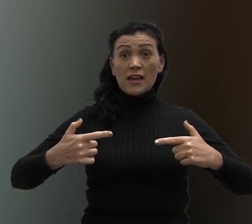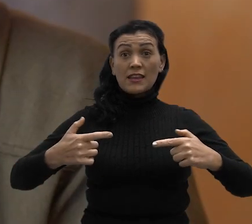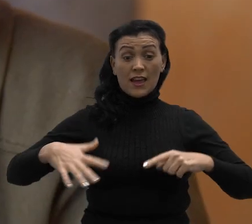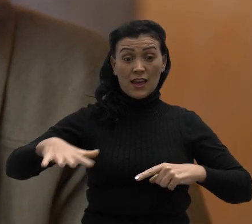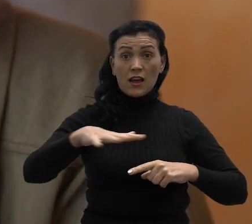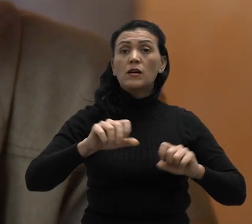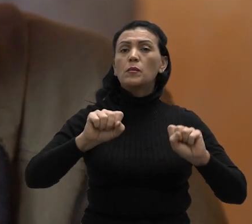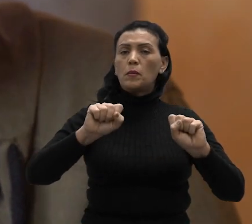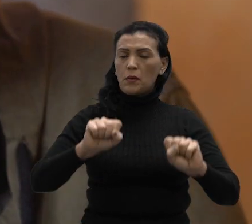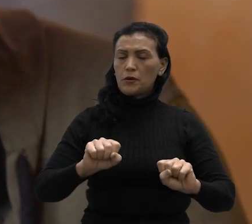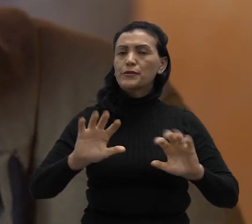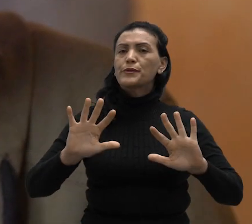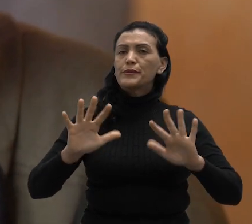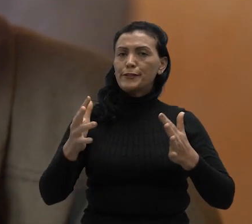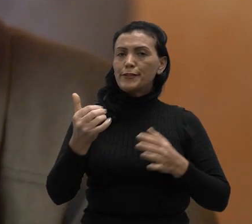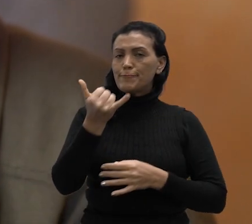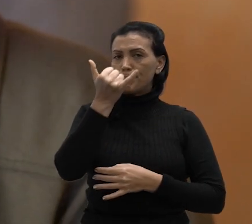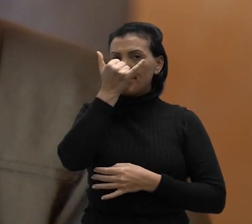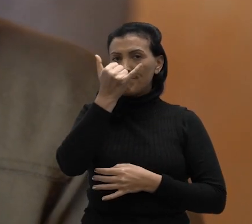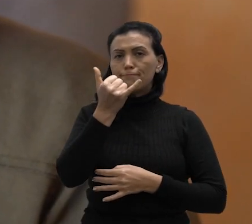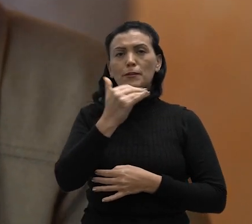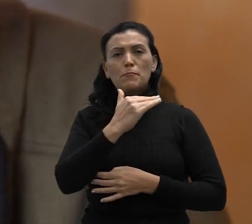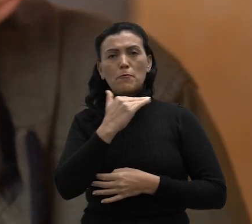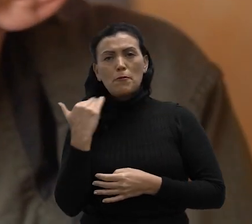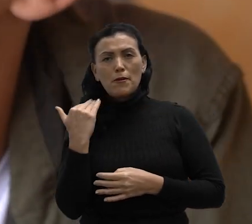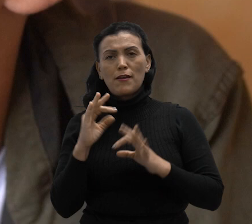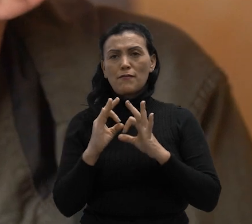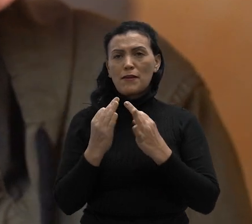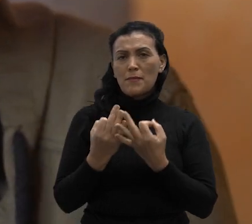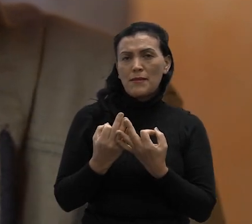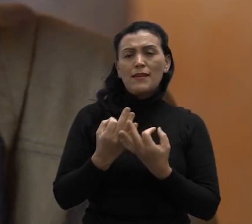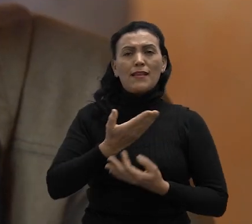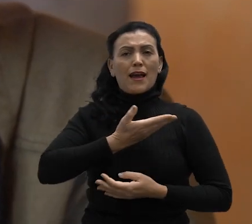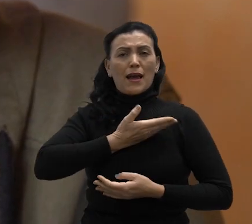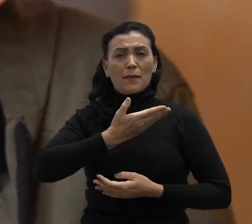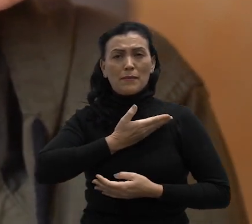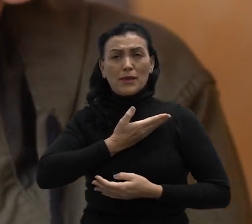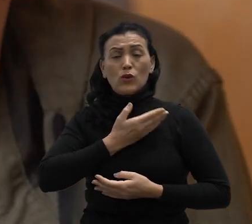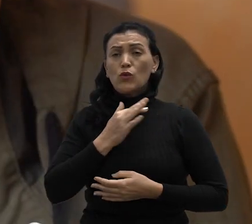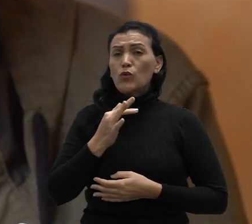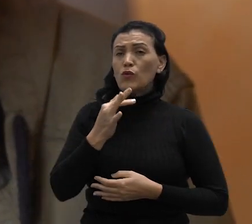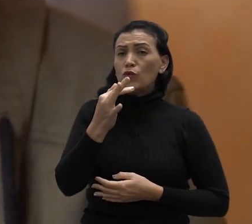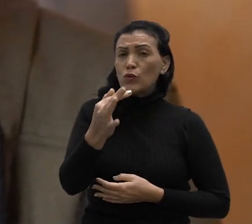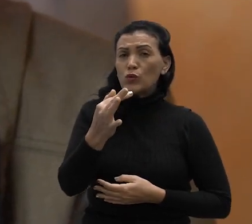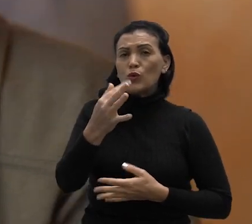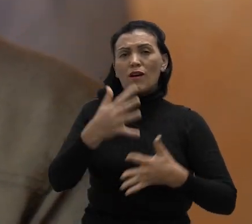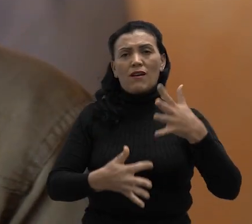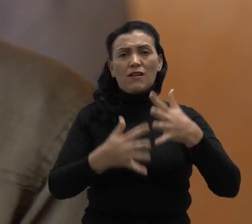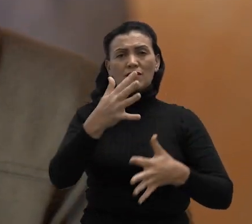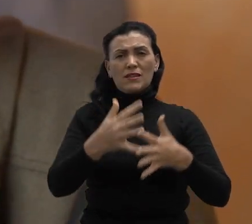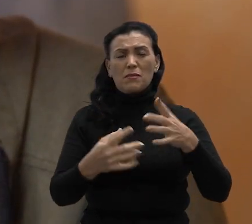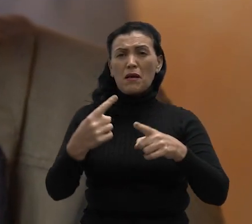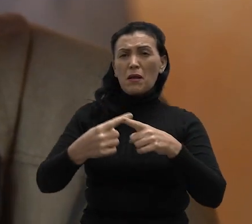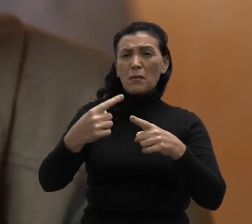وبالحرب بتخسرلك عزيز غالي صديق، وبنفس الوقت بأسع مستقبلك. كيف بدي أسع مستقبلك؟ شفت